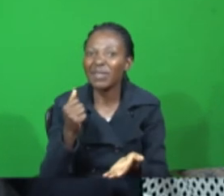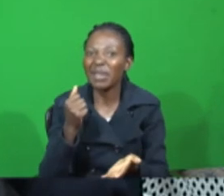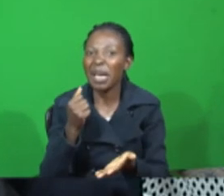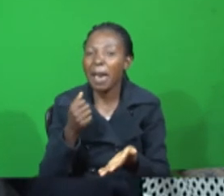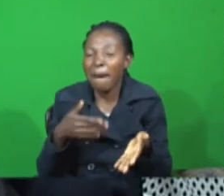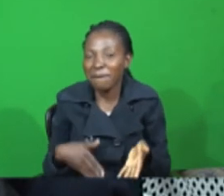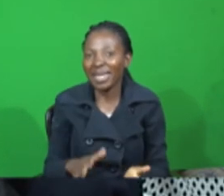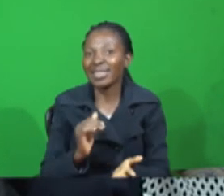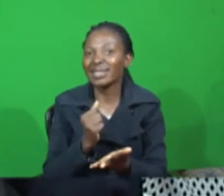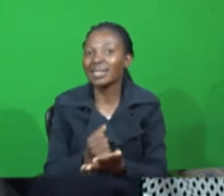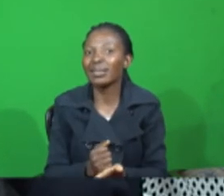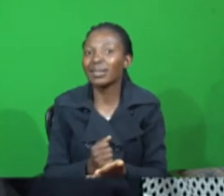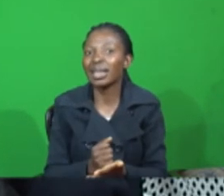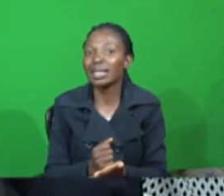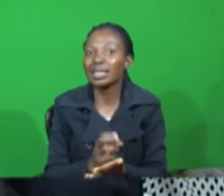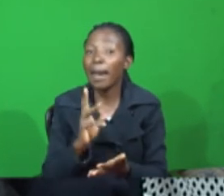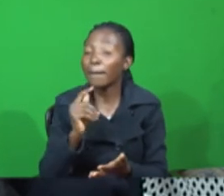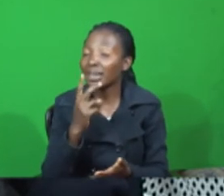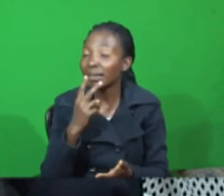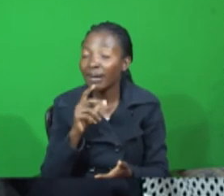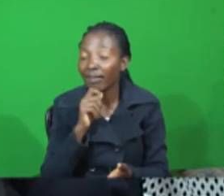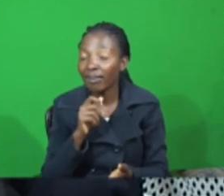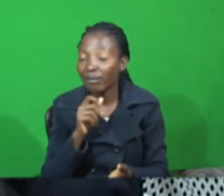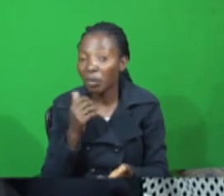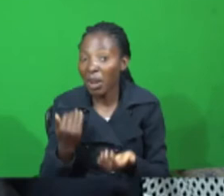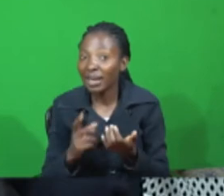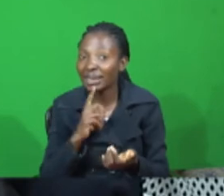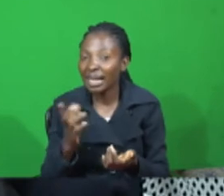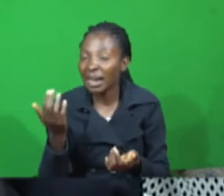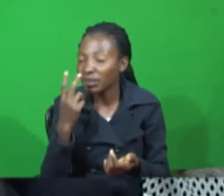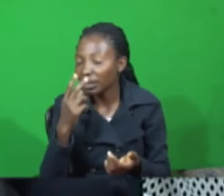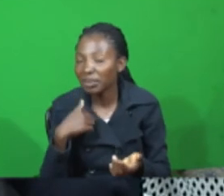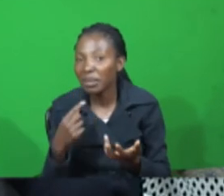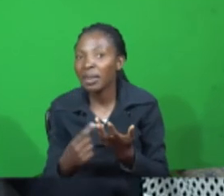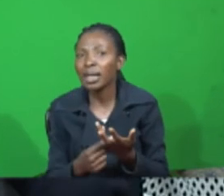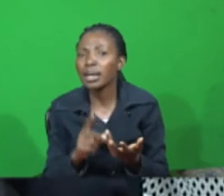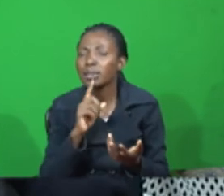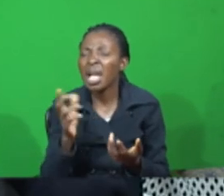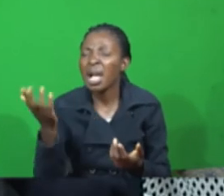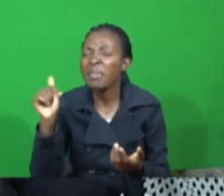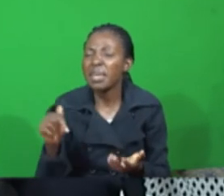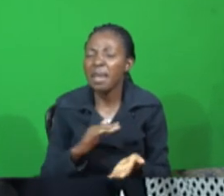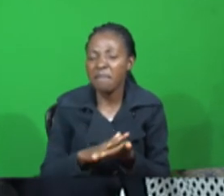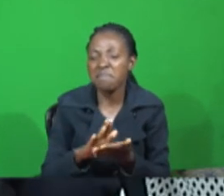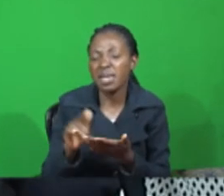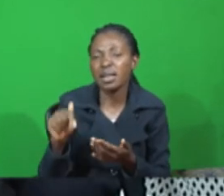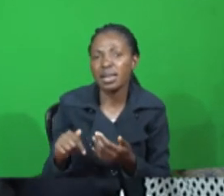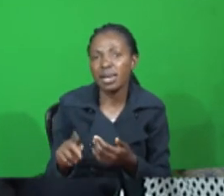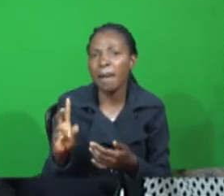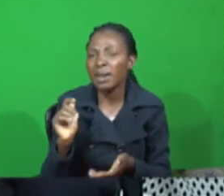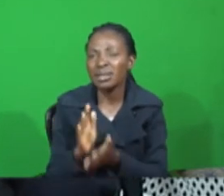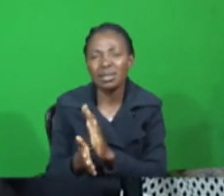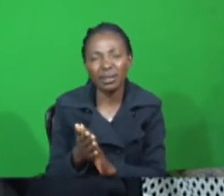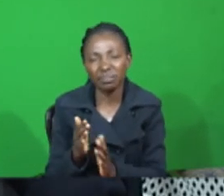Mwana atoitochirango chekungotiwo uyai muone ndichirorwa. Atanga kunzi munouya kuno. Asi ndiye angada ya karira mwa.